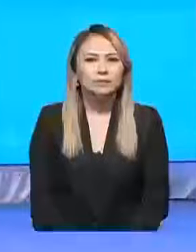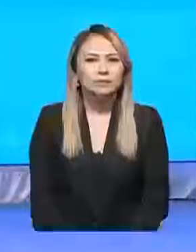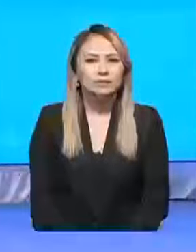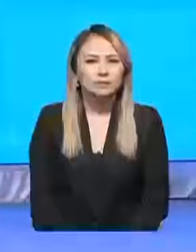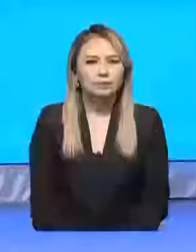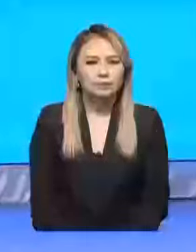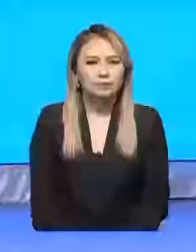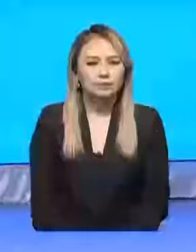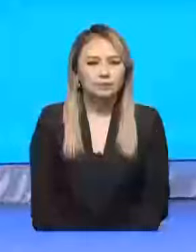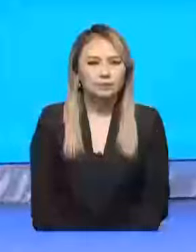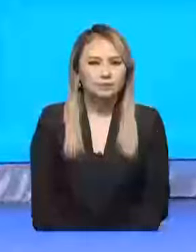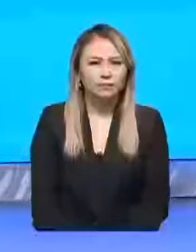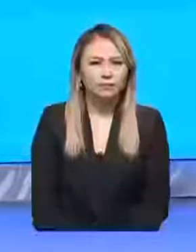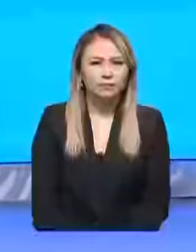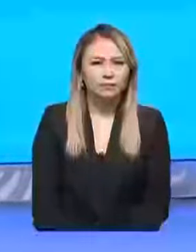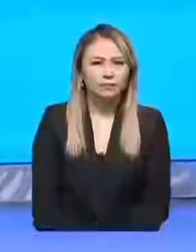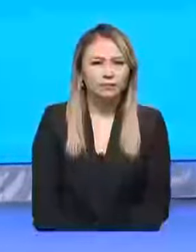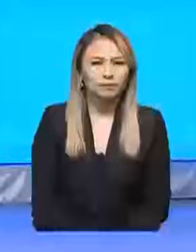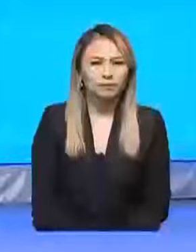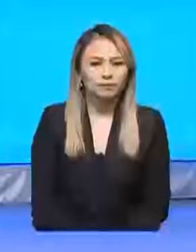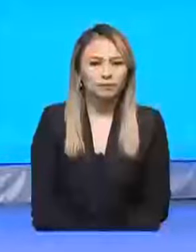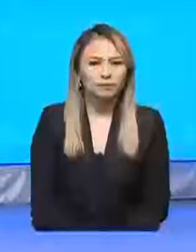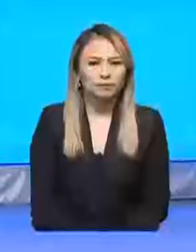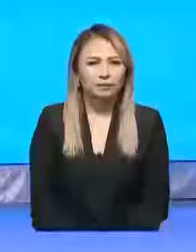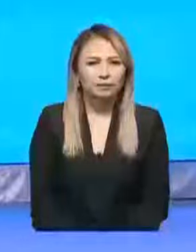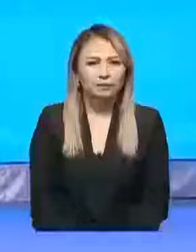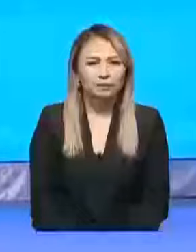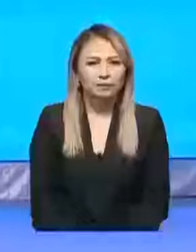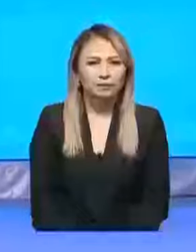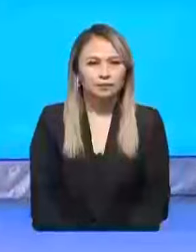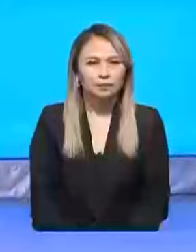Бұланды ауданының штабында гуманитарлық көмек жинауға көмектесті.